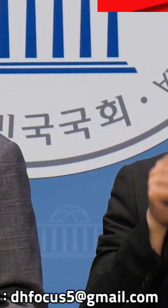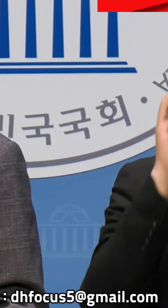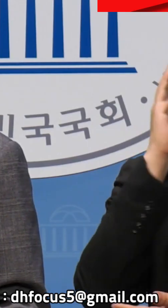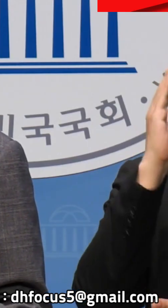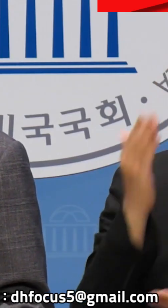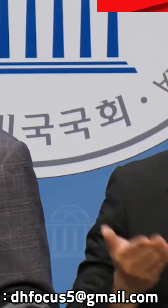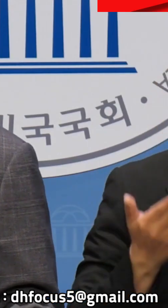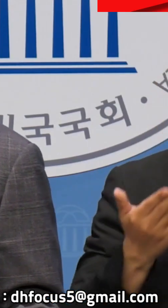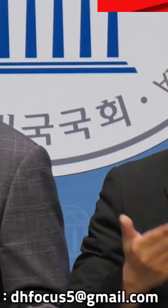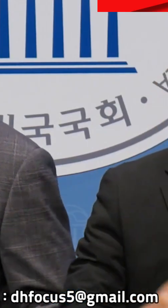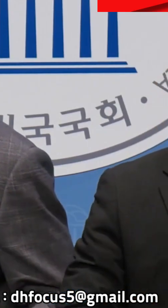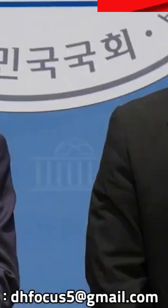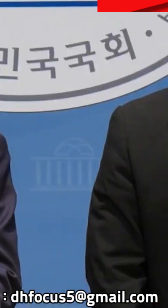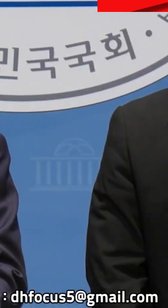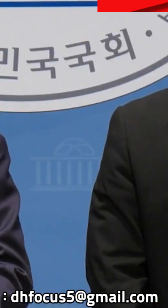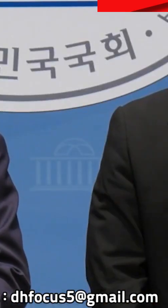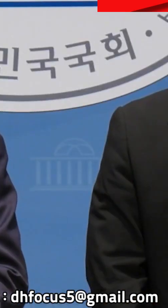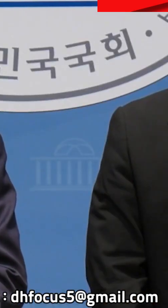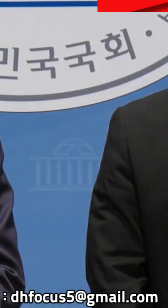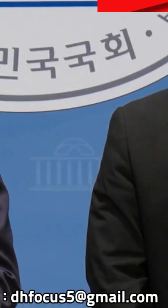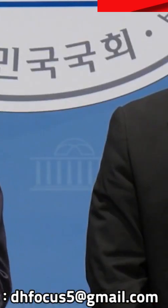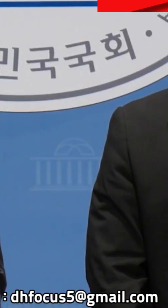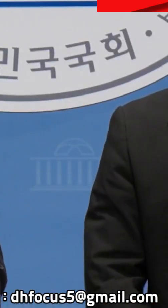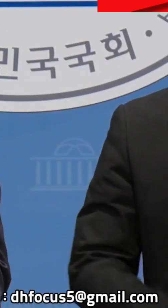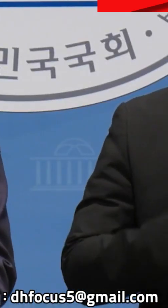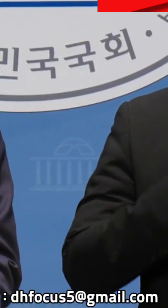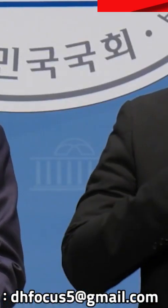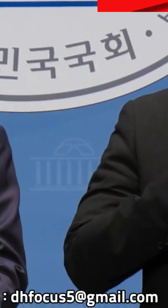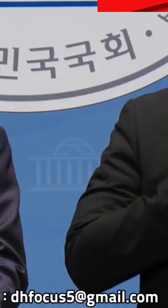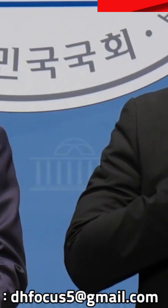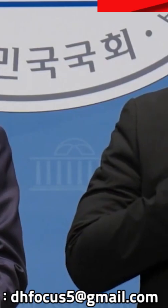기자회견으로 이어가도록 하겠습니다. 저는